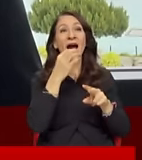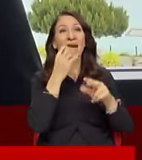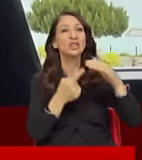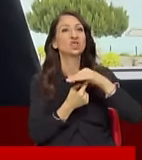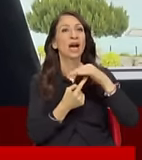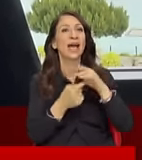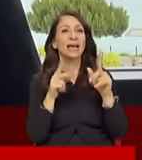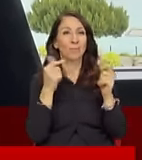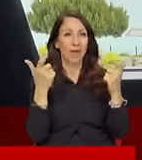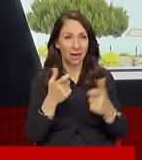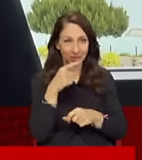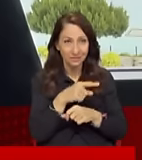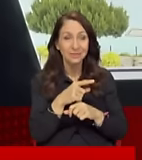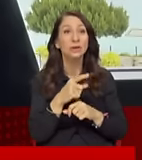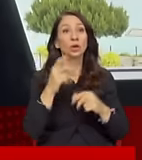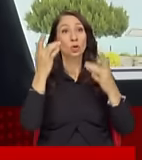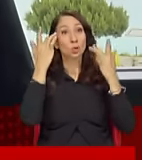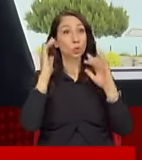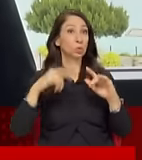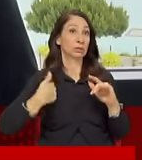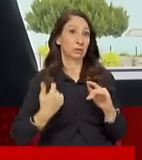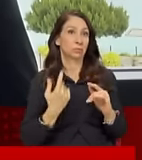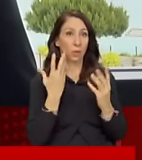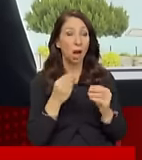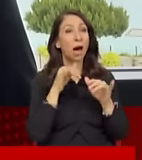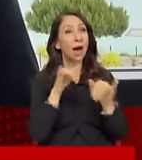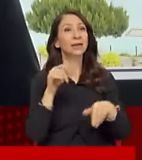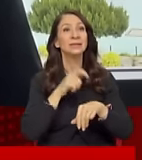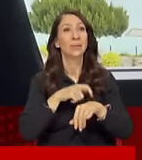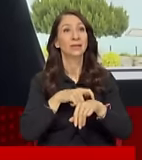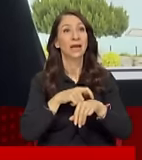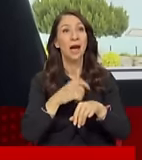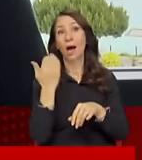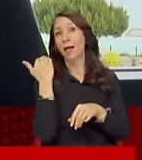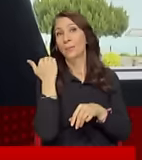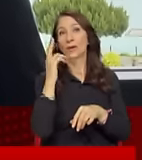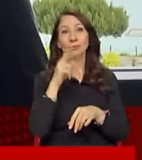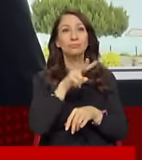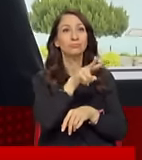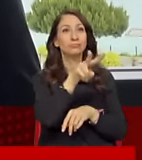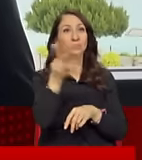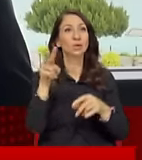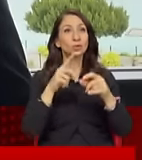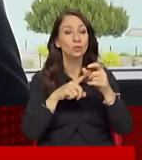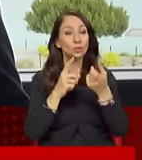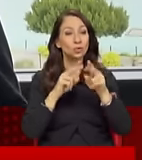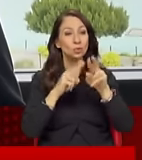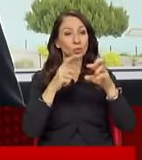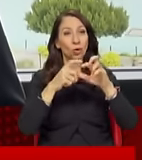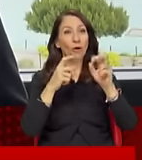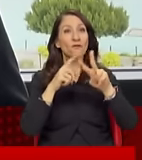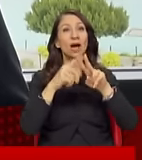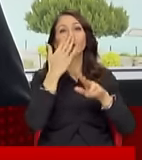Çankaya'sı diyeceğimiz bir kenttir kültür seviyesi olarak. Aynı zamanda da arkamda da görüyorsunuz şu anda Çukurova'dayım. Doğal